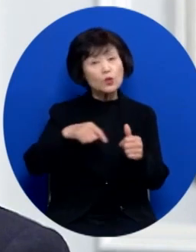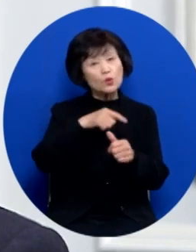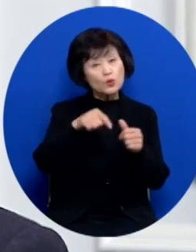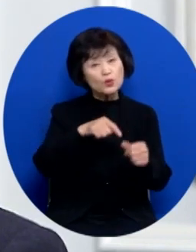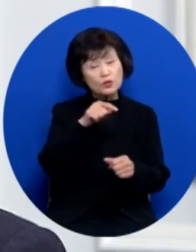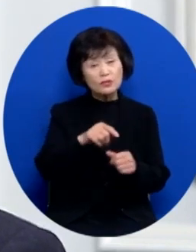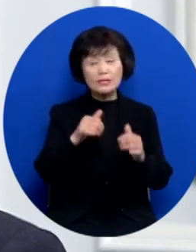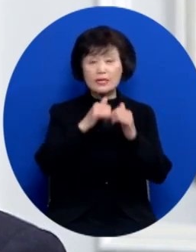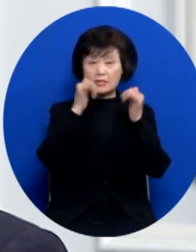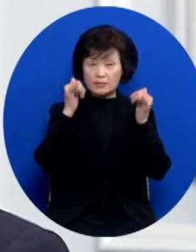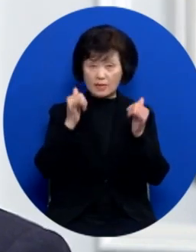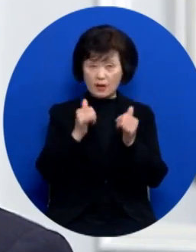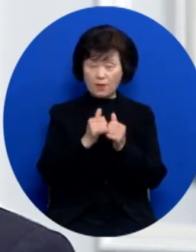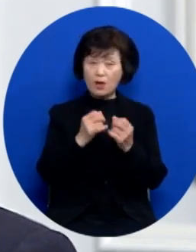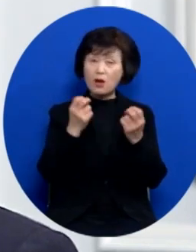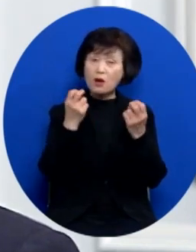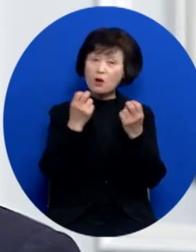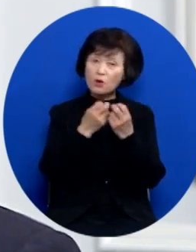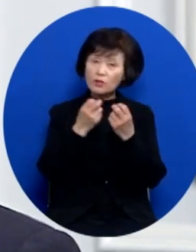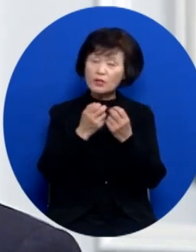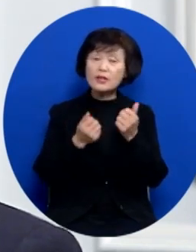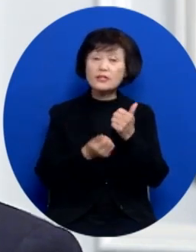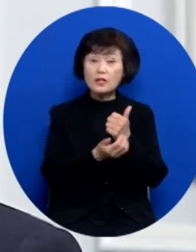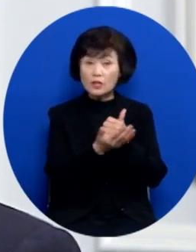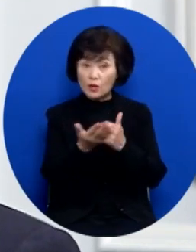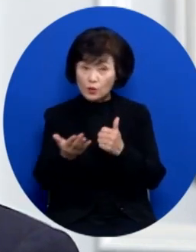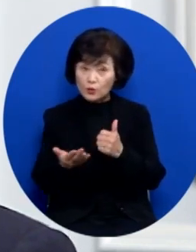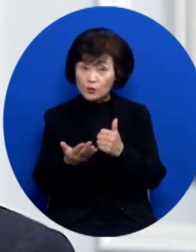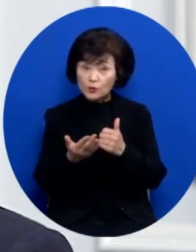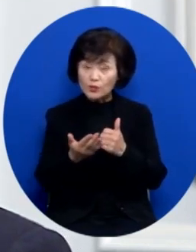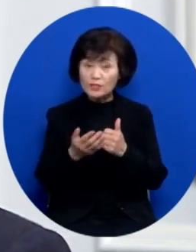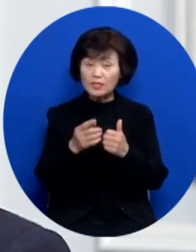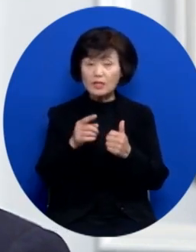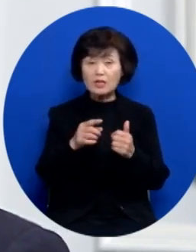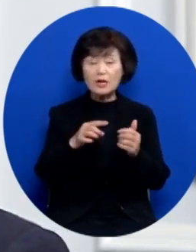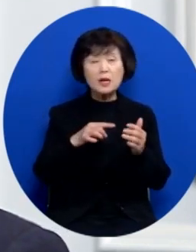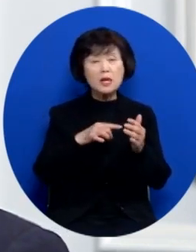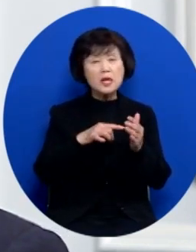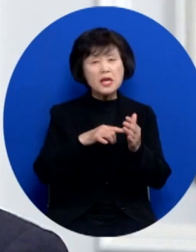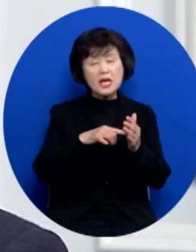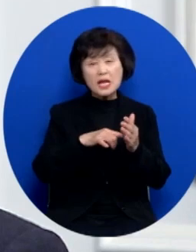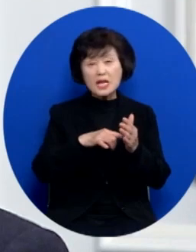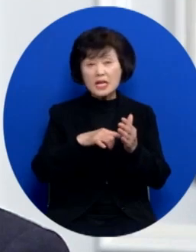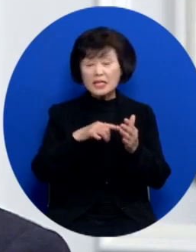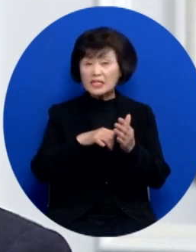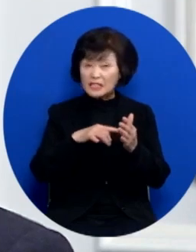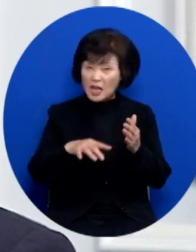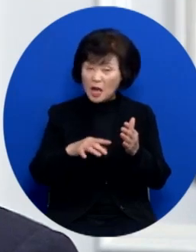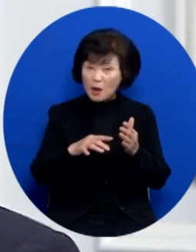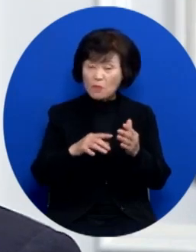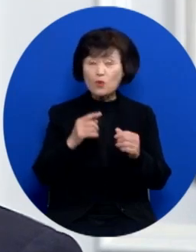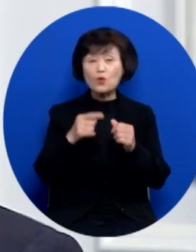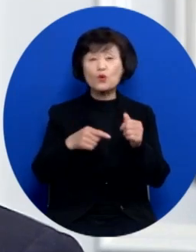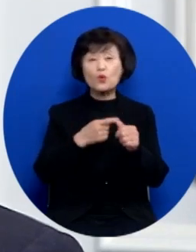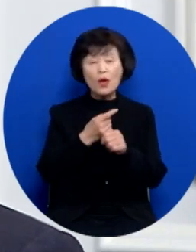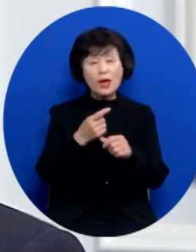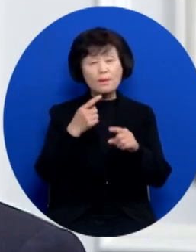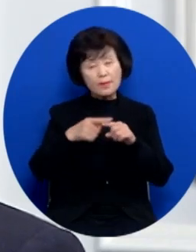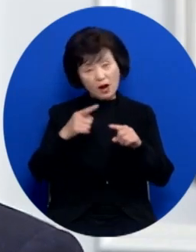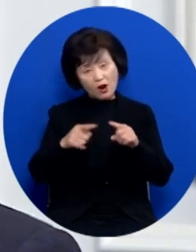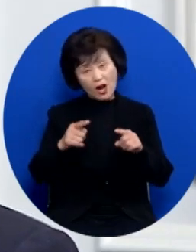사회에 어떤 영향을 미칠 수 있는지 비재무적 가치를 평가하기 위한 노력을 시작하게